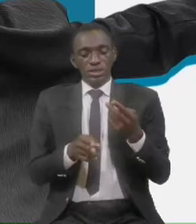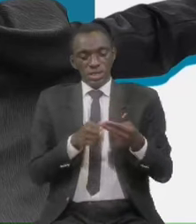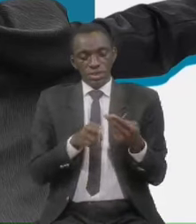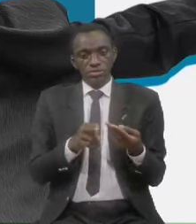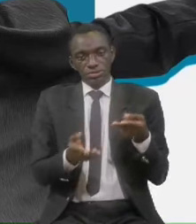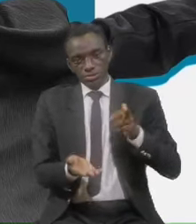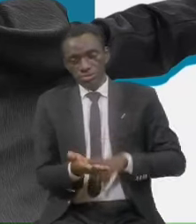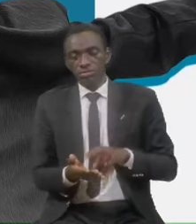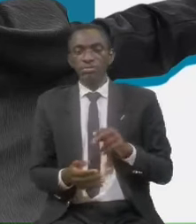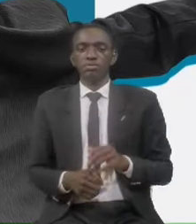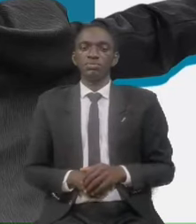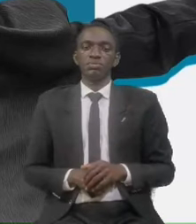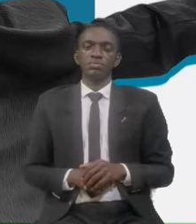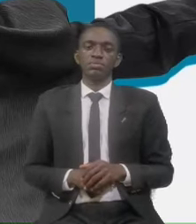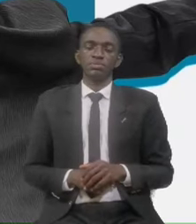avant